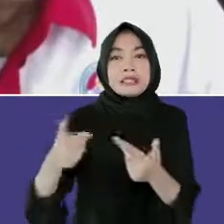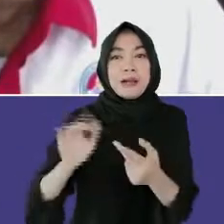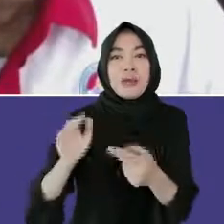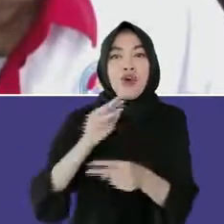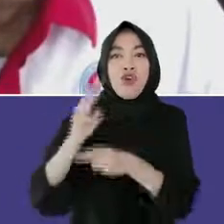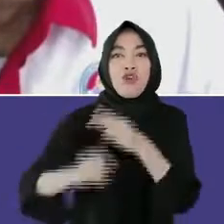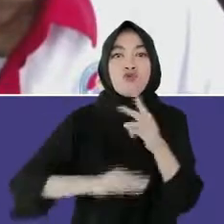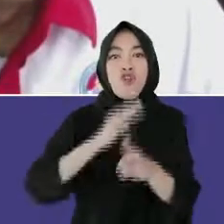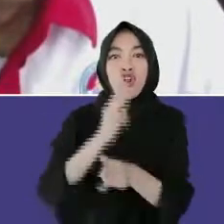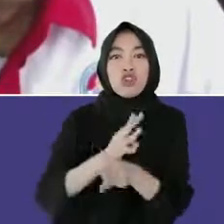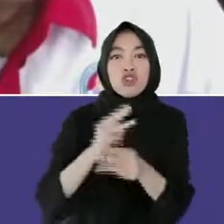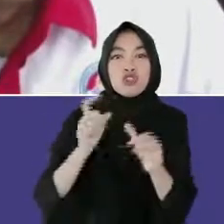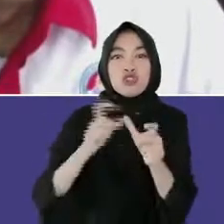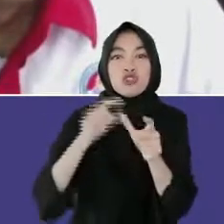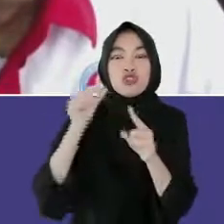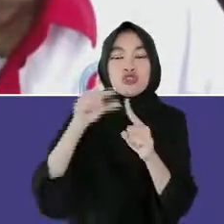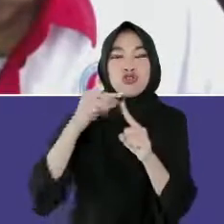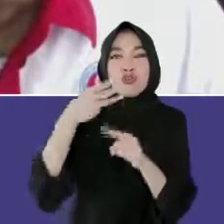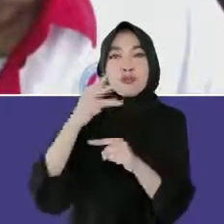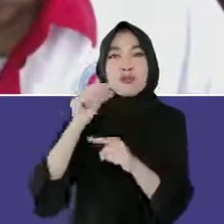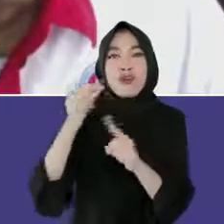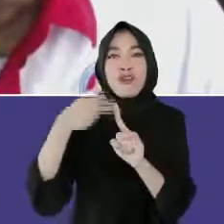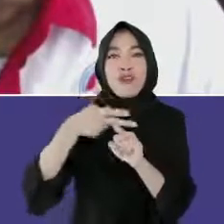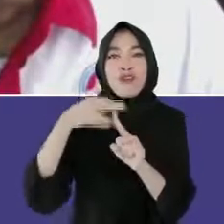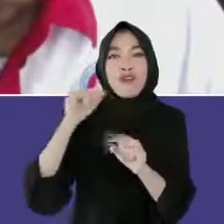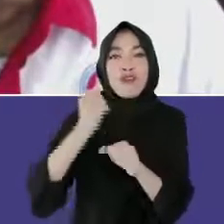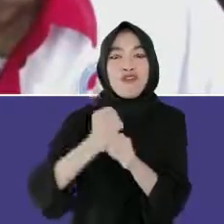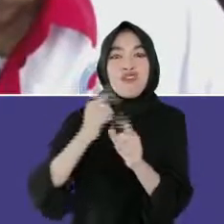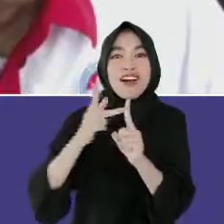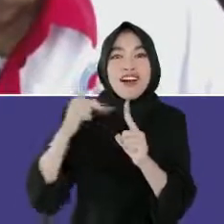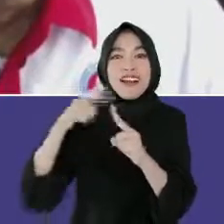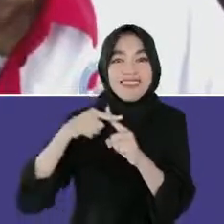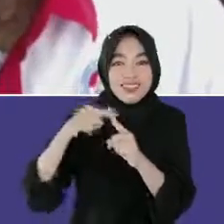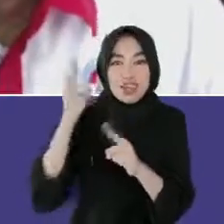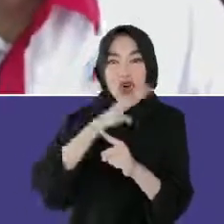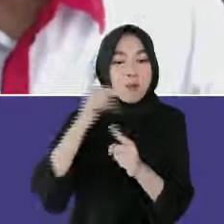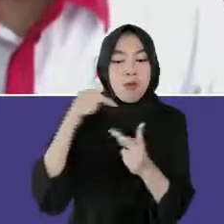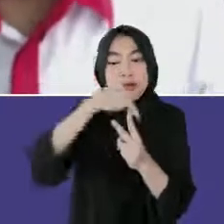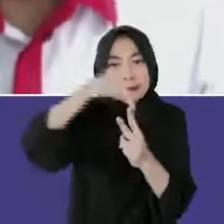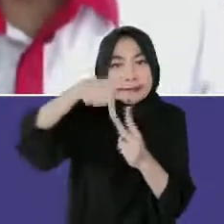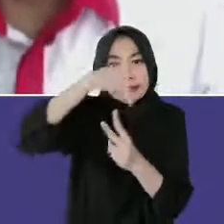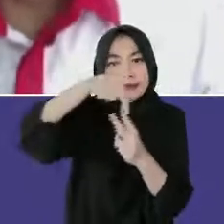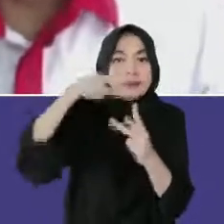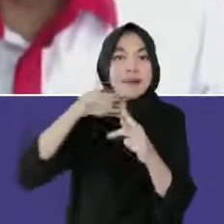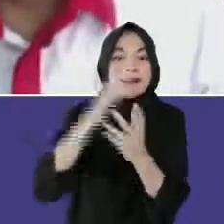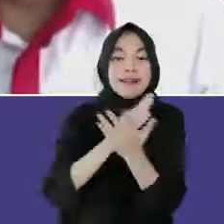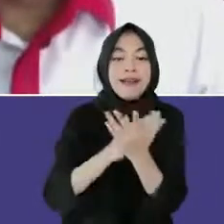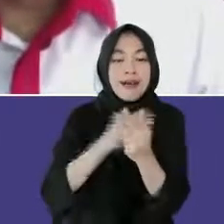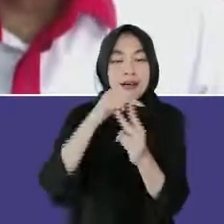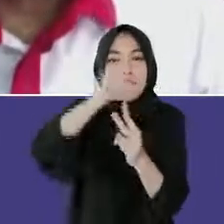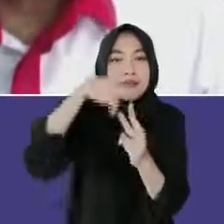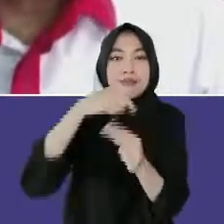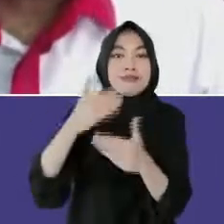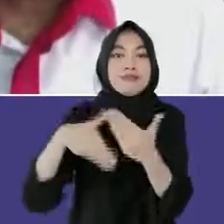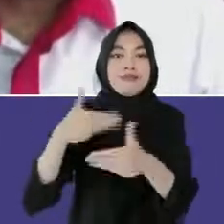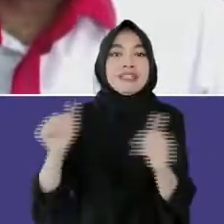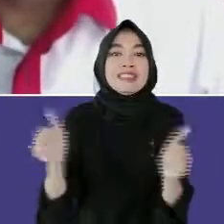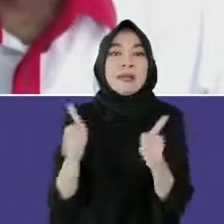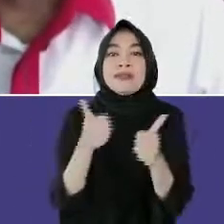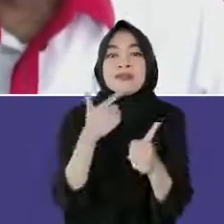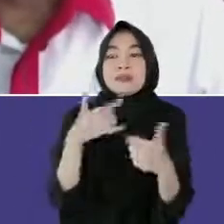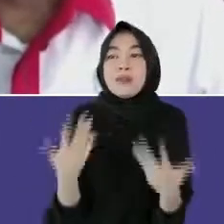superbike Dadi Lombok pada bulan November nanti silahkan Pak Gatot eh terima kasih Mas Wedan ke